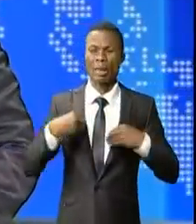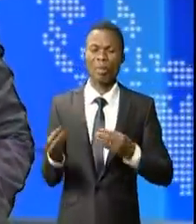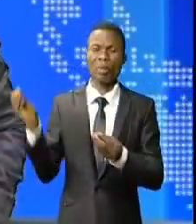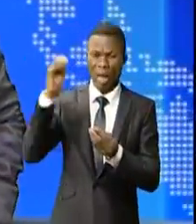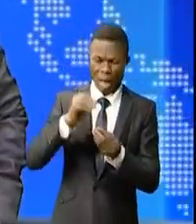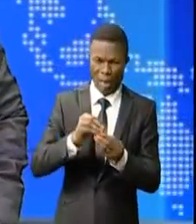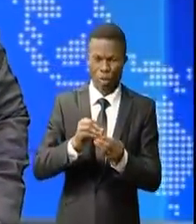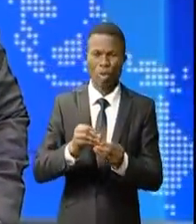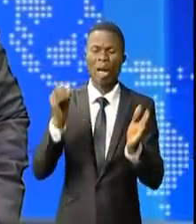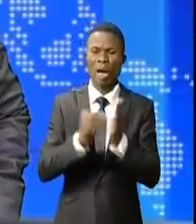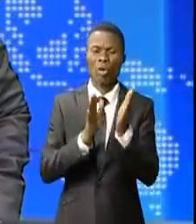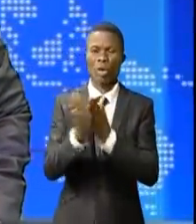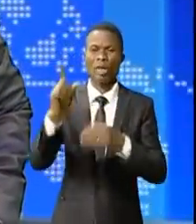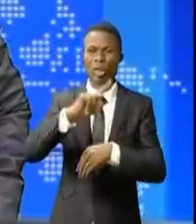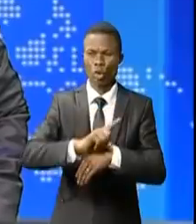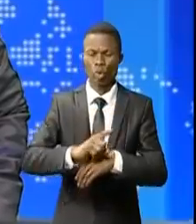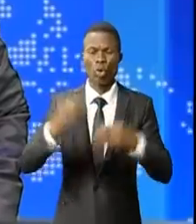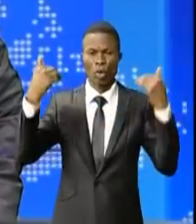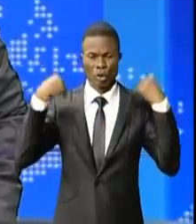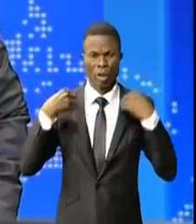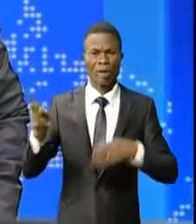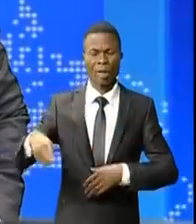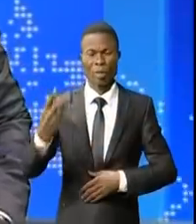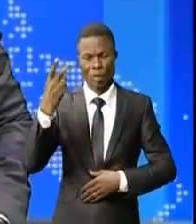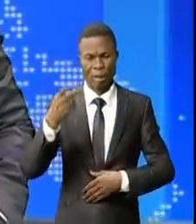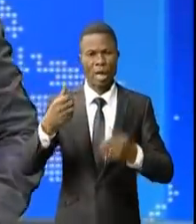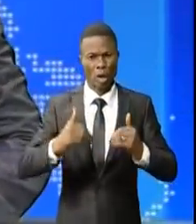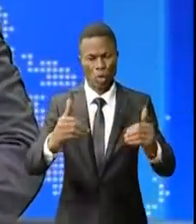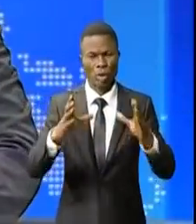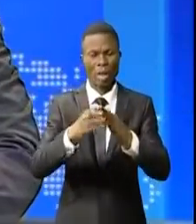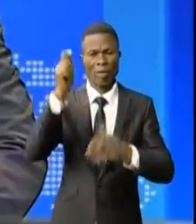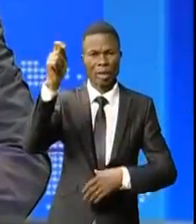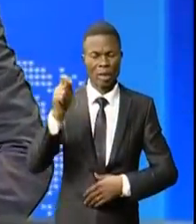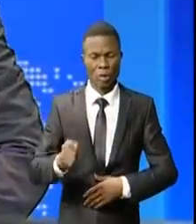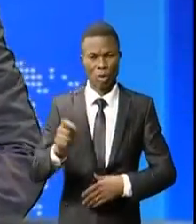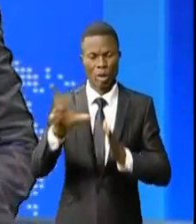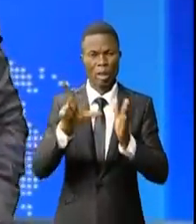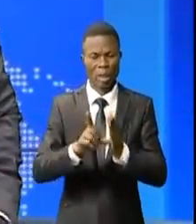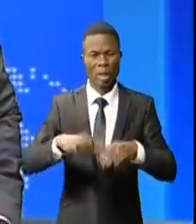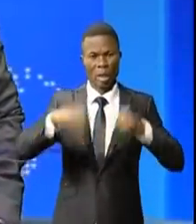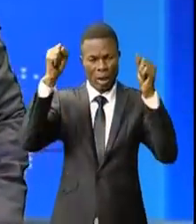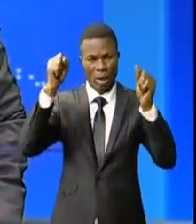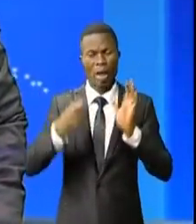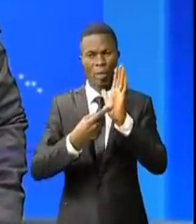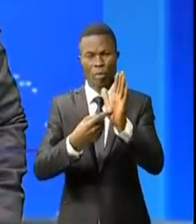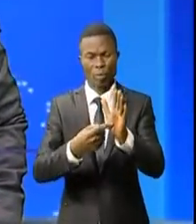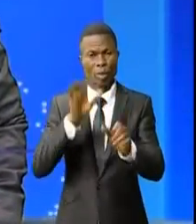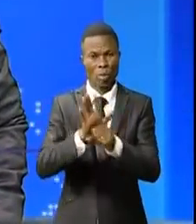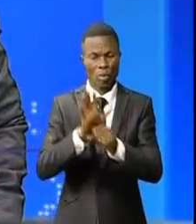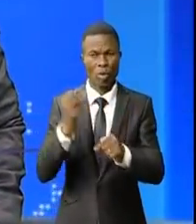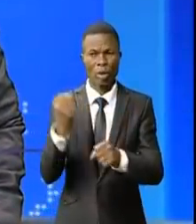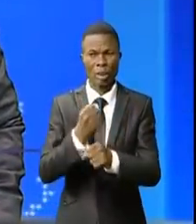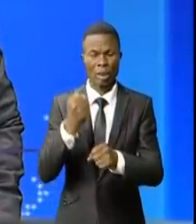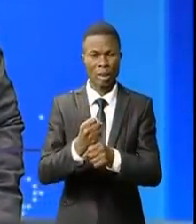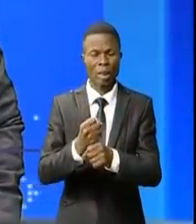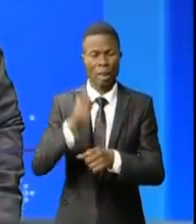les provinces du Nord Kivu et des Litori. Ce texte, projet de loi adopté, se justifie par l'intensification